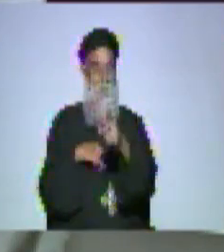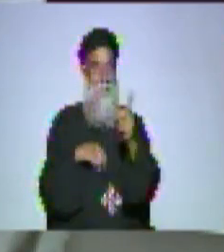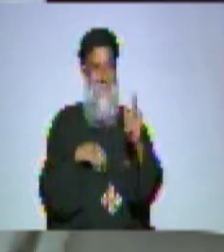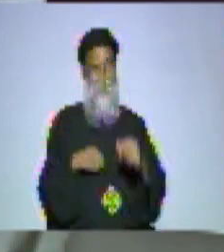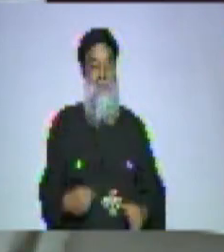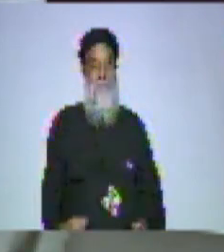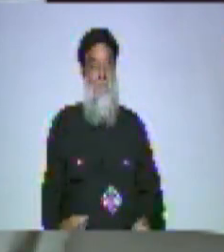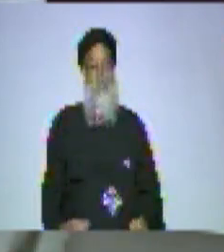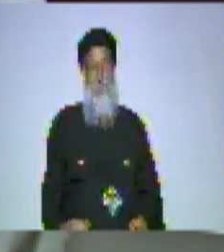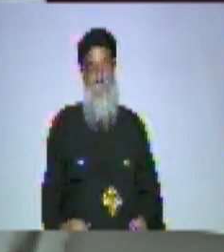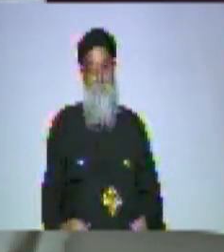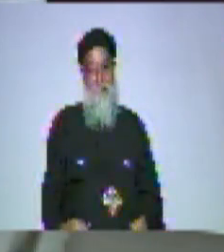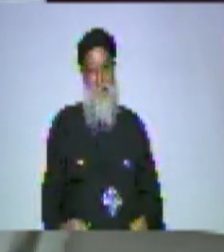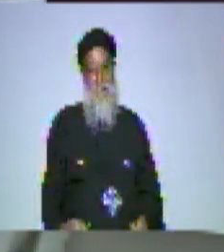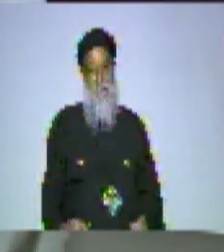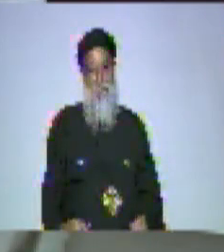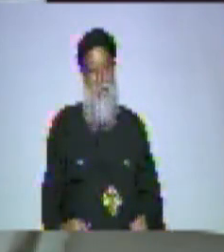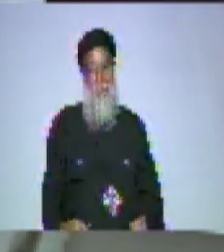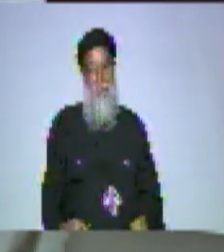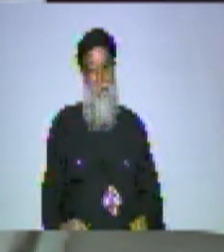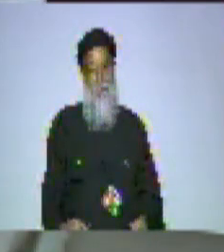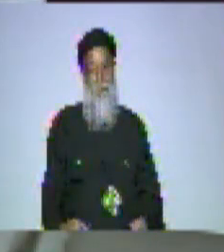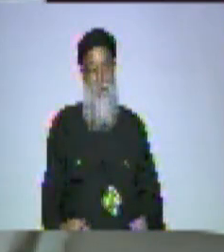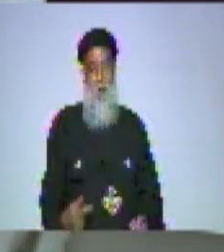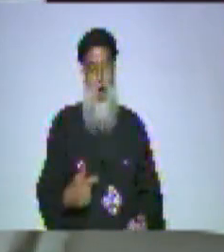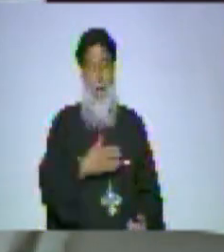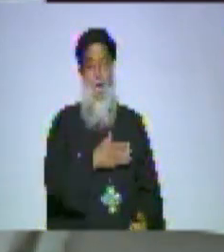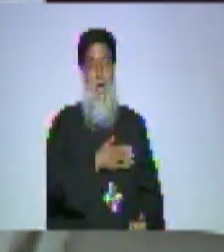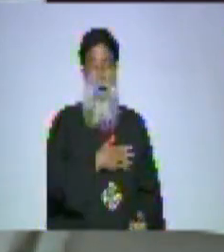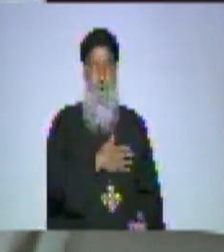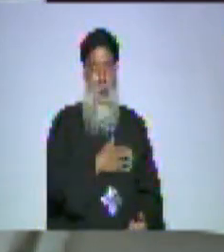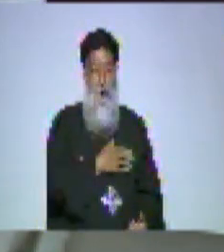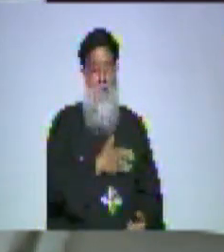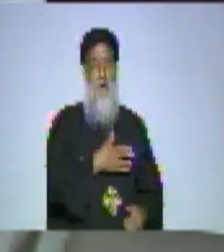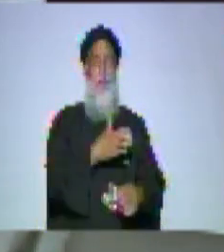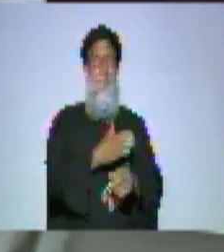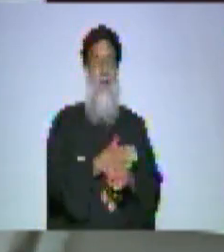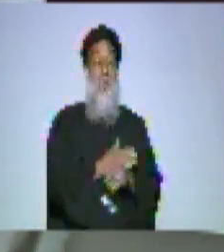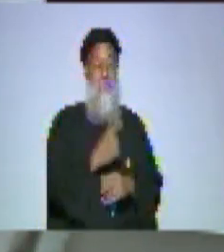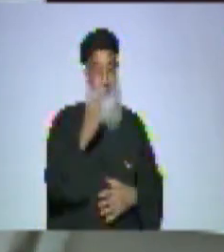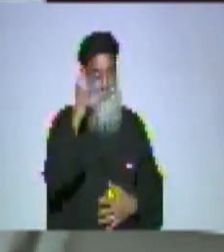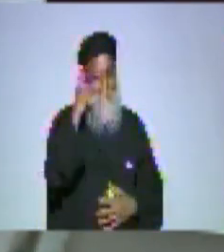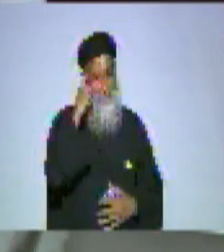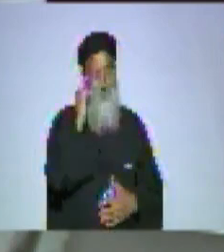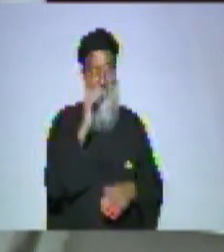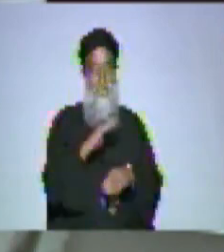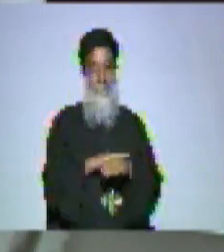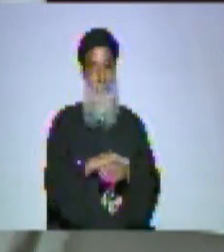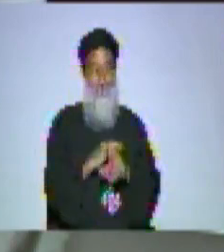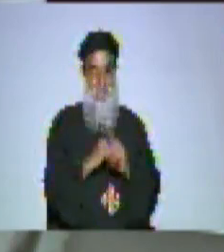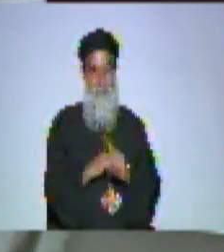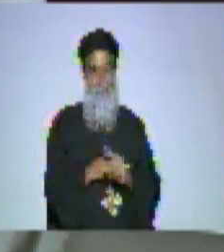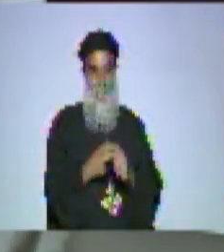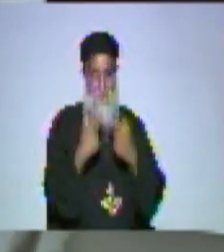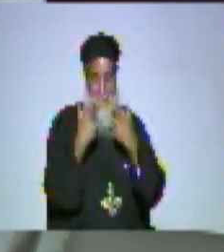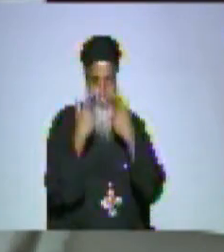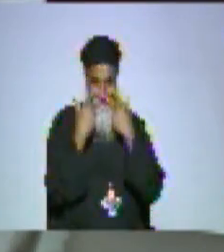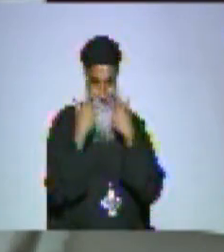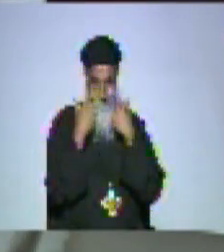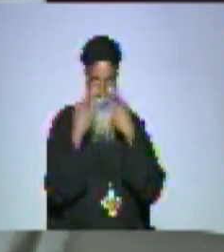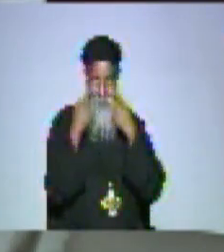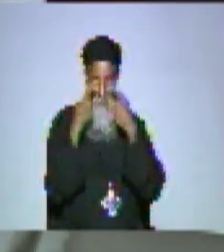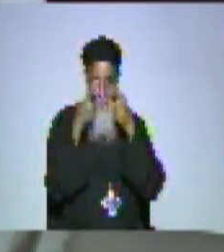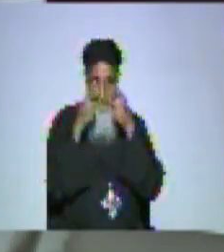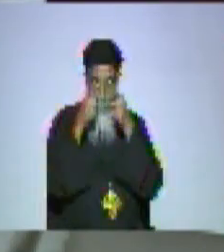يشعر بانينك وما تعبك يقرا من